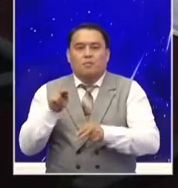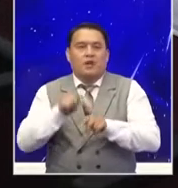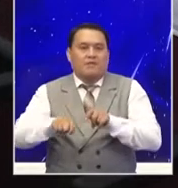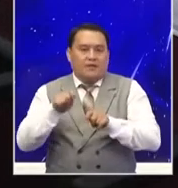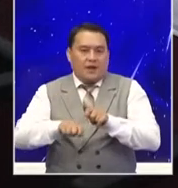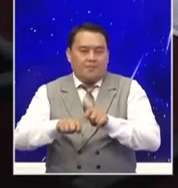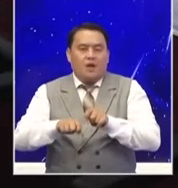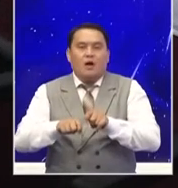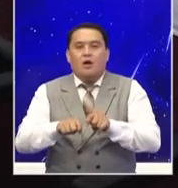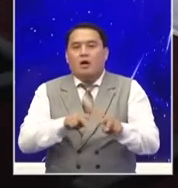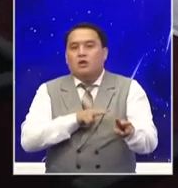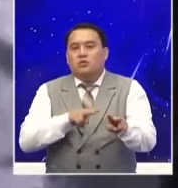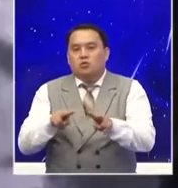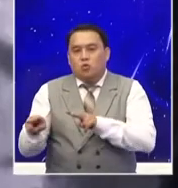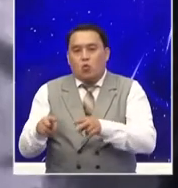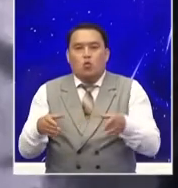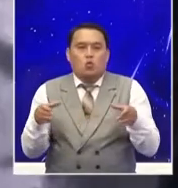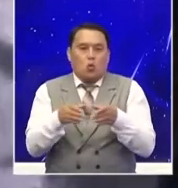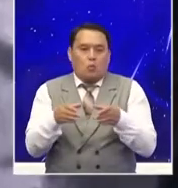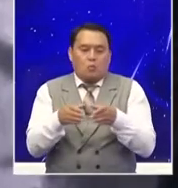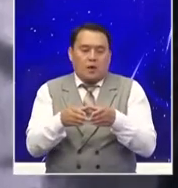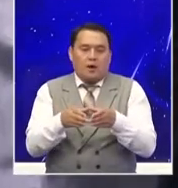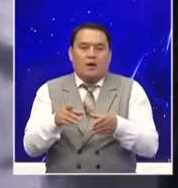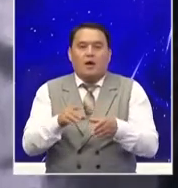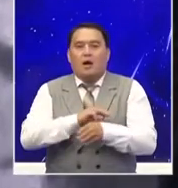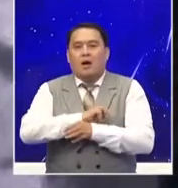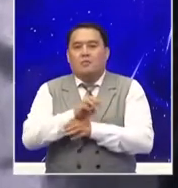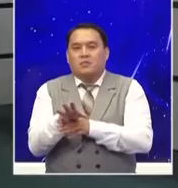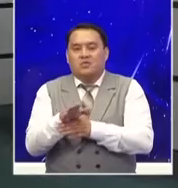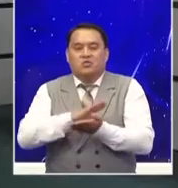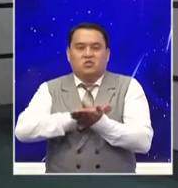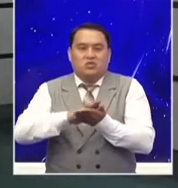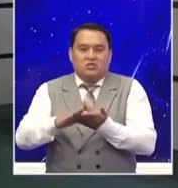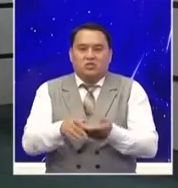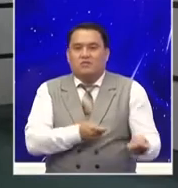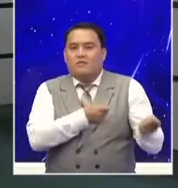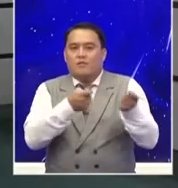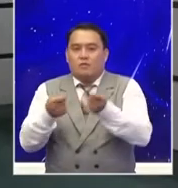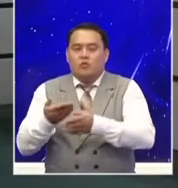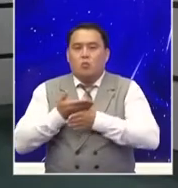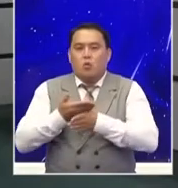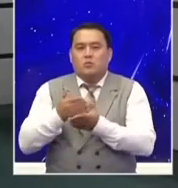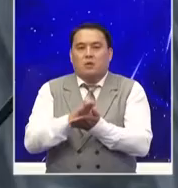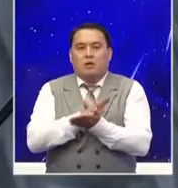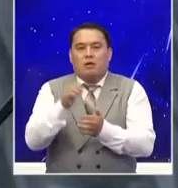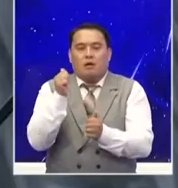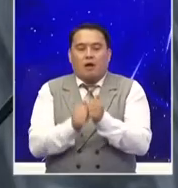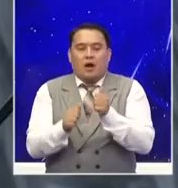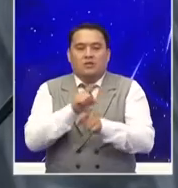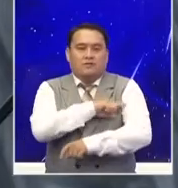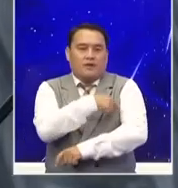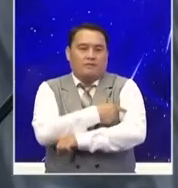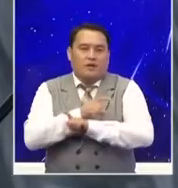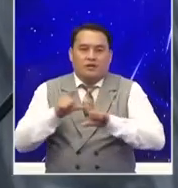Стоит отметить, что под особым контролем мониторинговой группы находится и обеспечение прозрачности доставки гуманитарной помощи до каждого лечебного